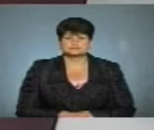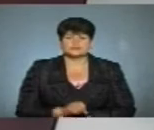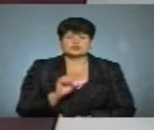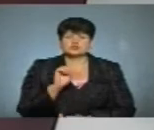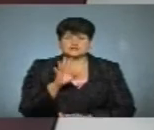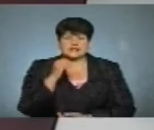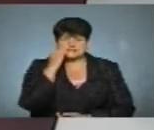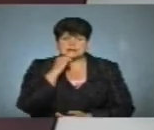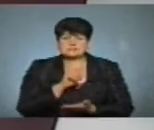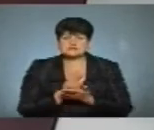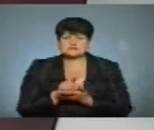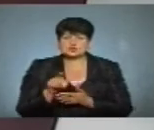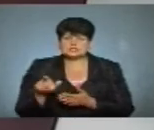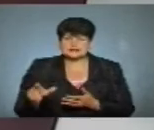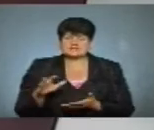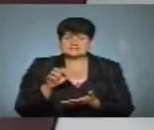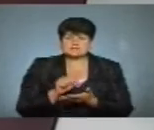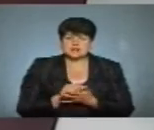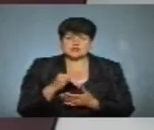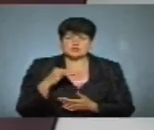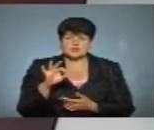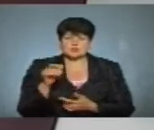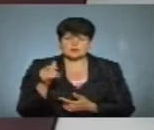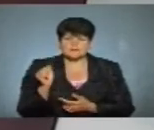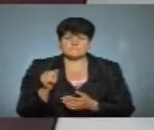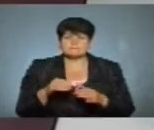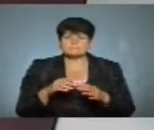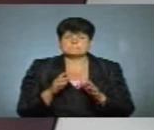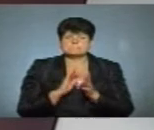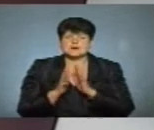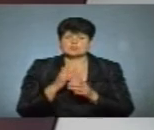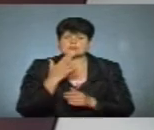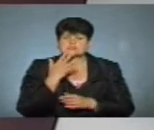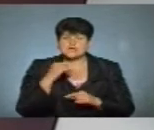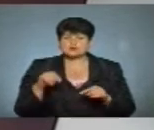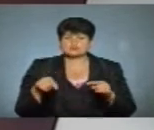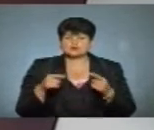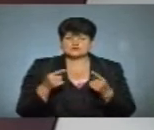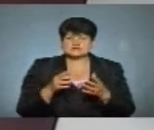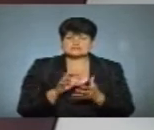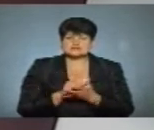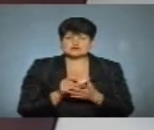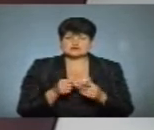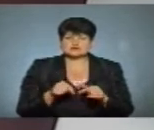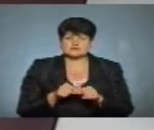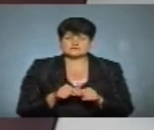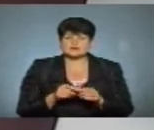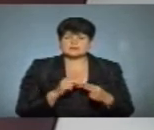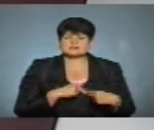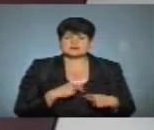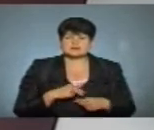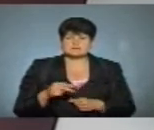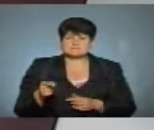Чотирнадцять пенсіонерів займалися йогою в парку національного відродження у Тернополі. Заняття організували працівники міського територіального